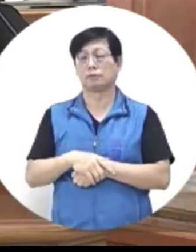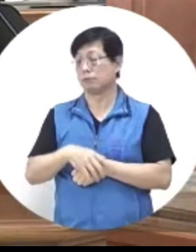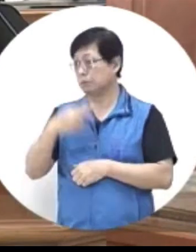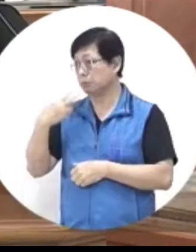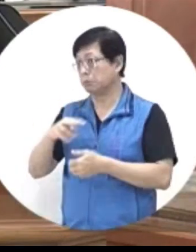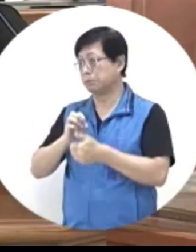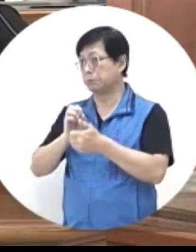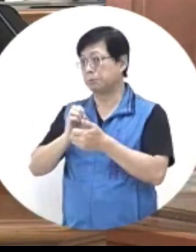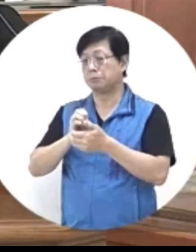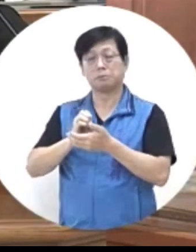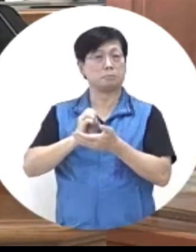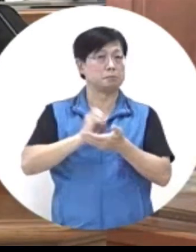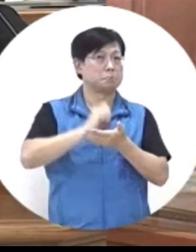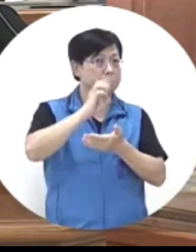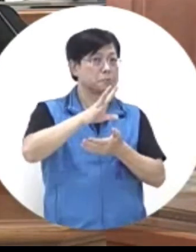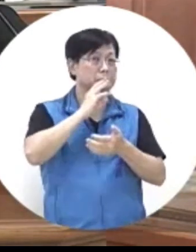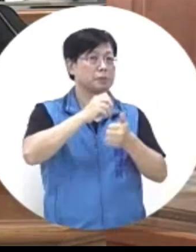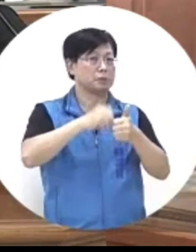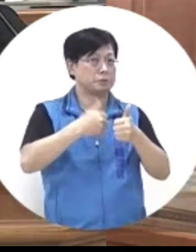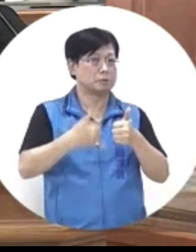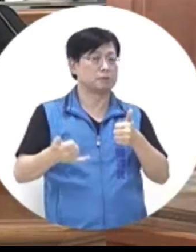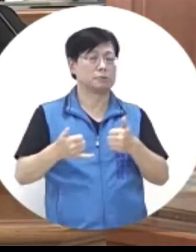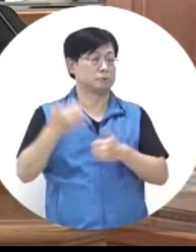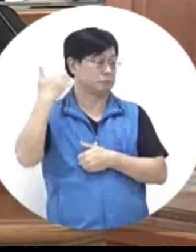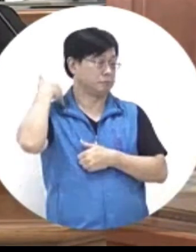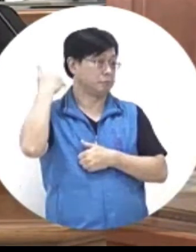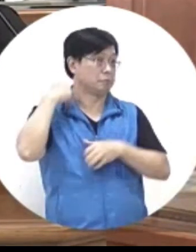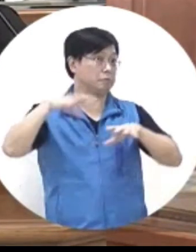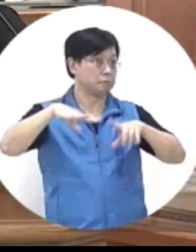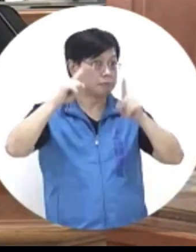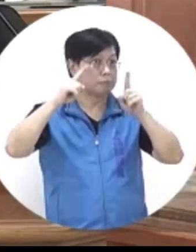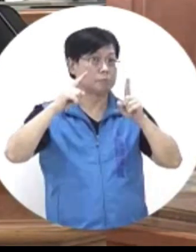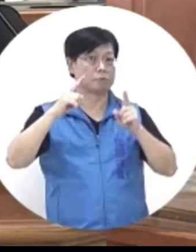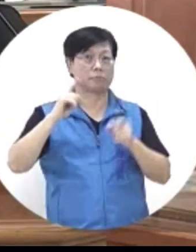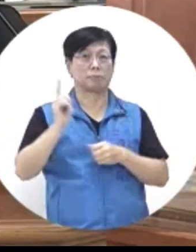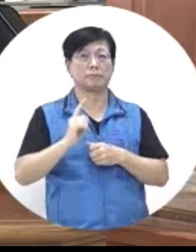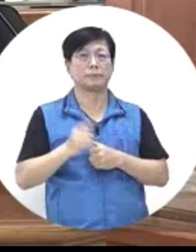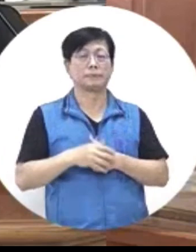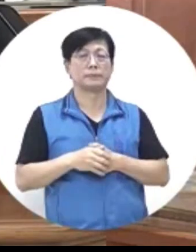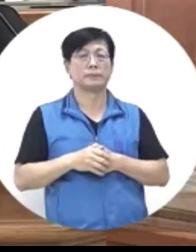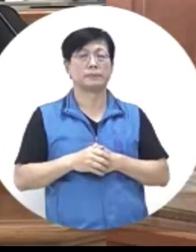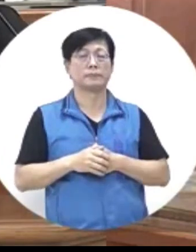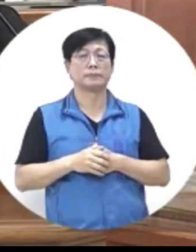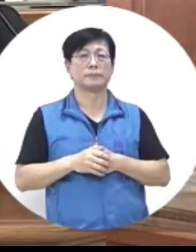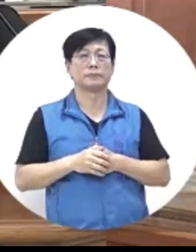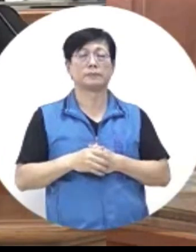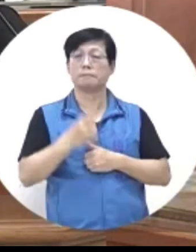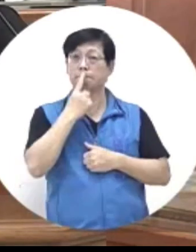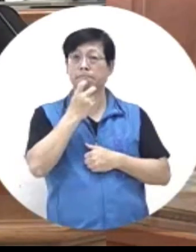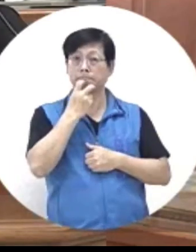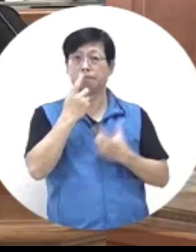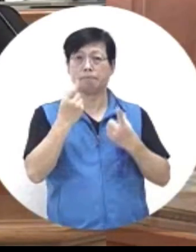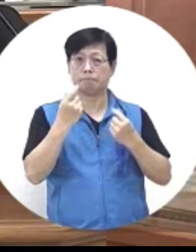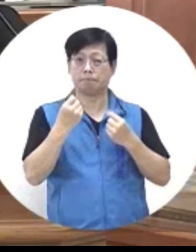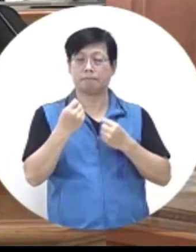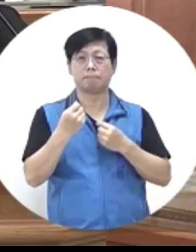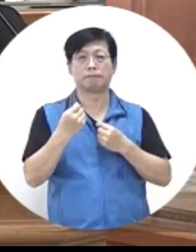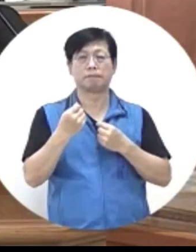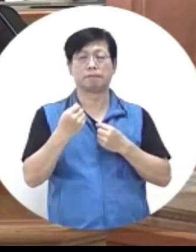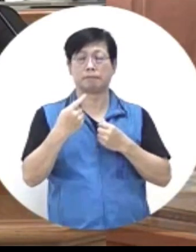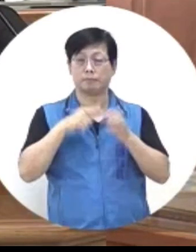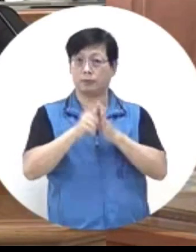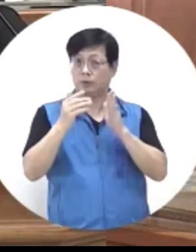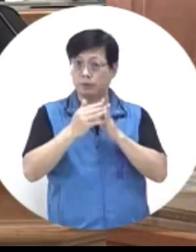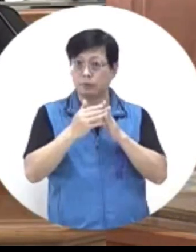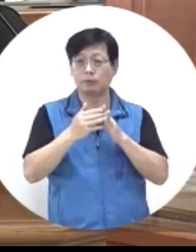议员说明一下哈，在当时的情形底下，我们中央也要中央跟专家